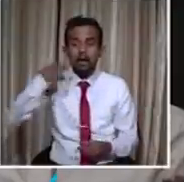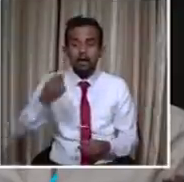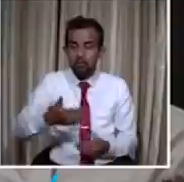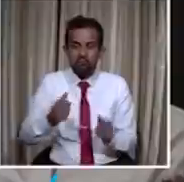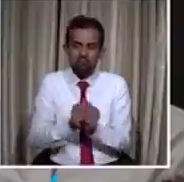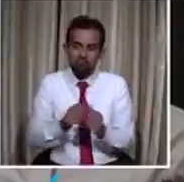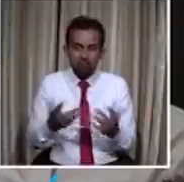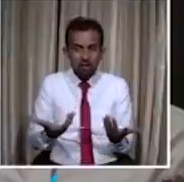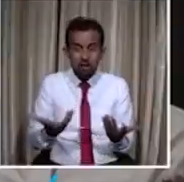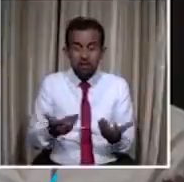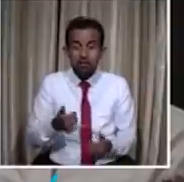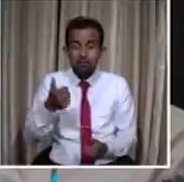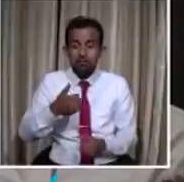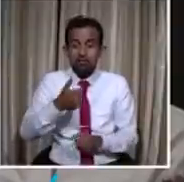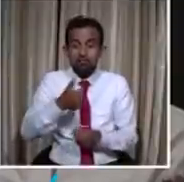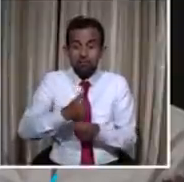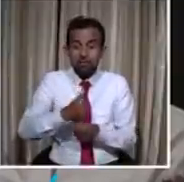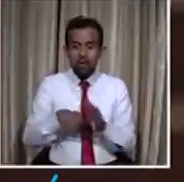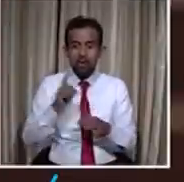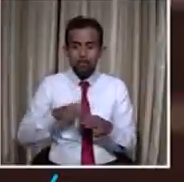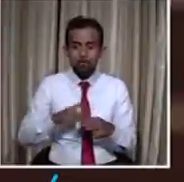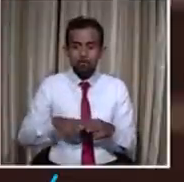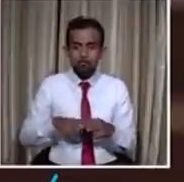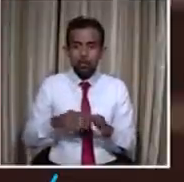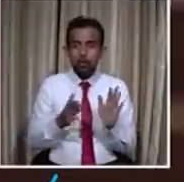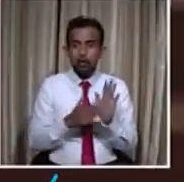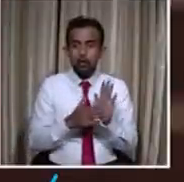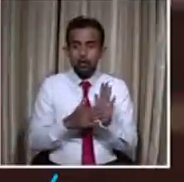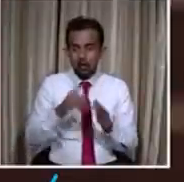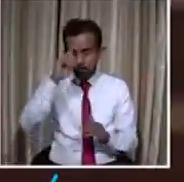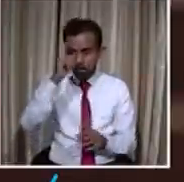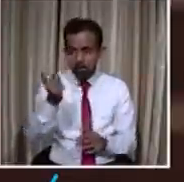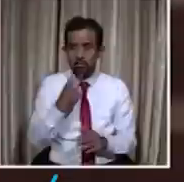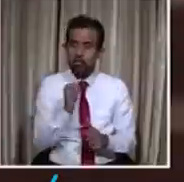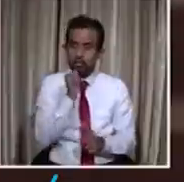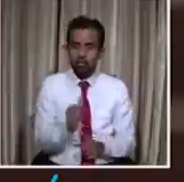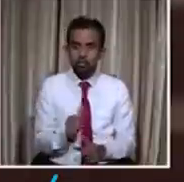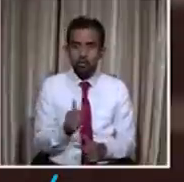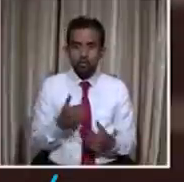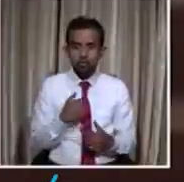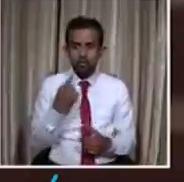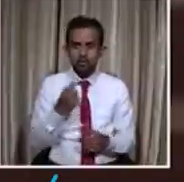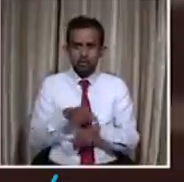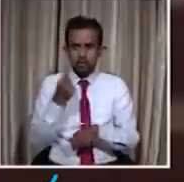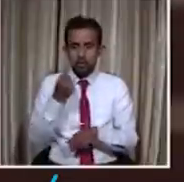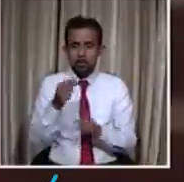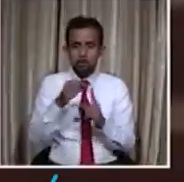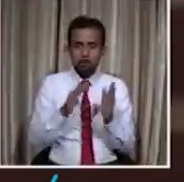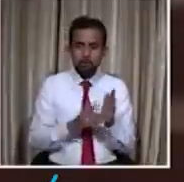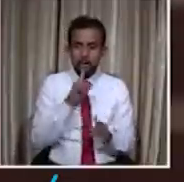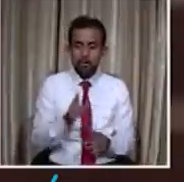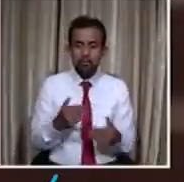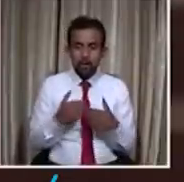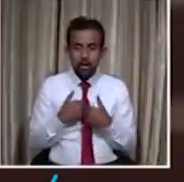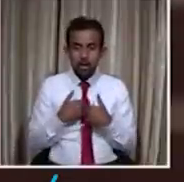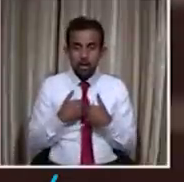අත්‍යවශ්‍ය නැති රජයේ සේවකයන්ට කියනවා එන්න එපා කියලා. මුචිවර මන්ත්‍රීතුමා කියපු කාරණාව සත්‍ය. මම දැන් තීකට ඉස්සේ ලගමැතුමාට කිව්වා අපි